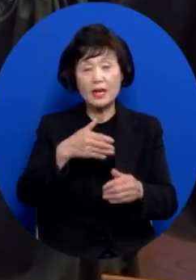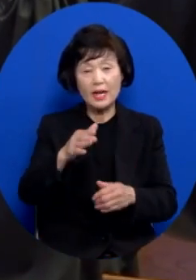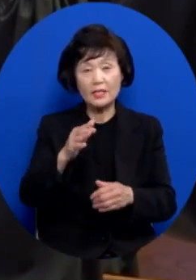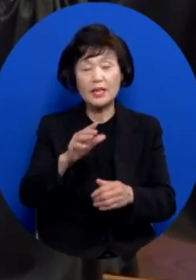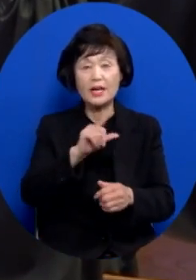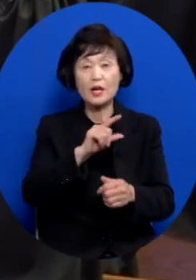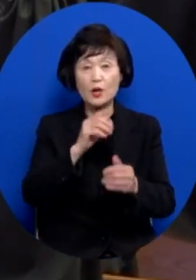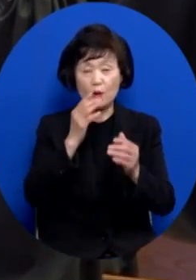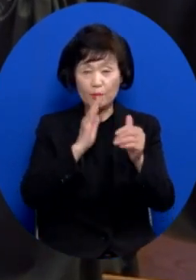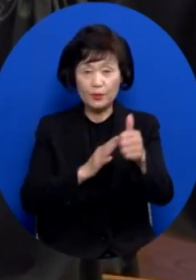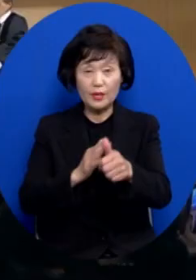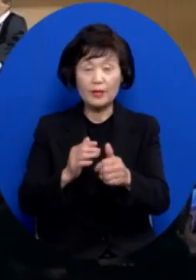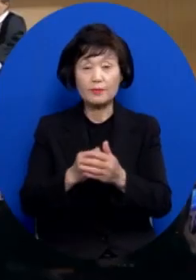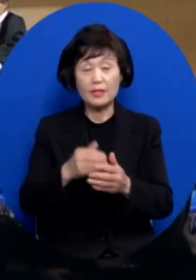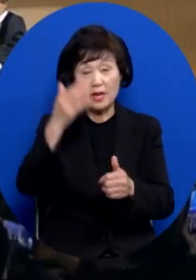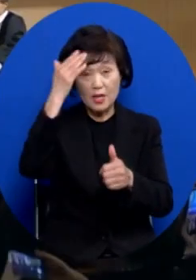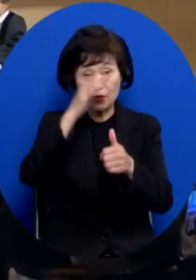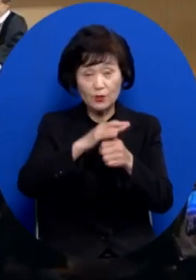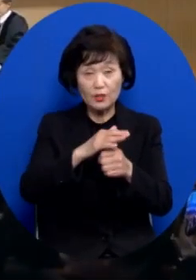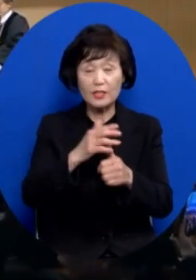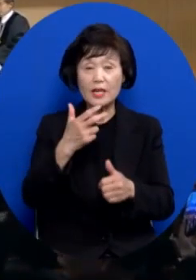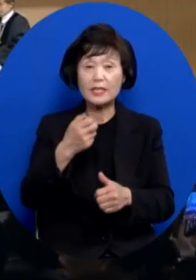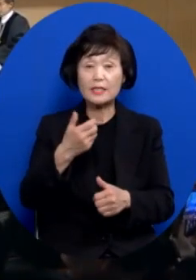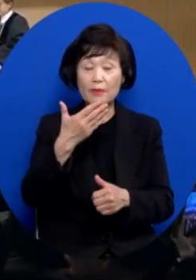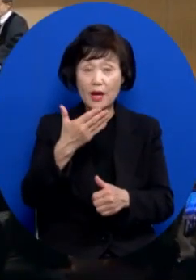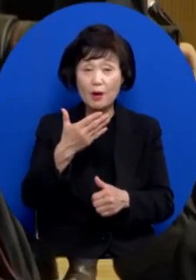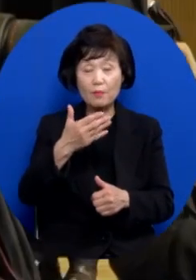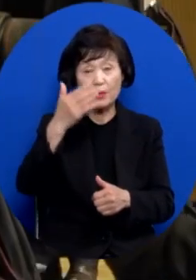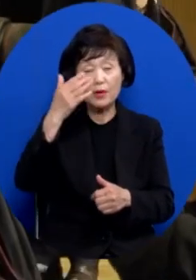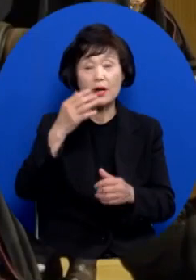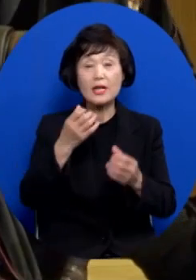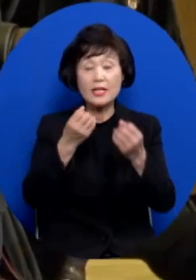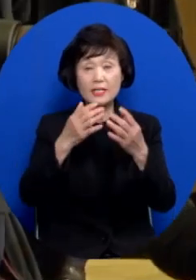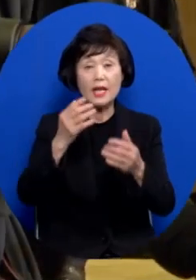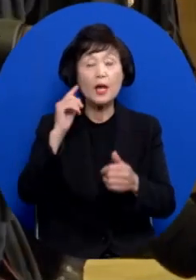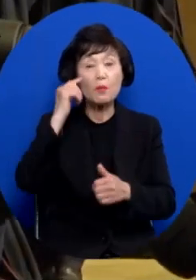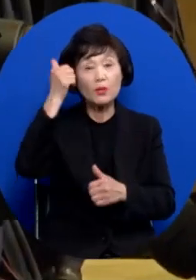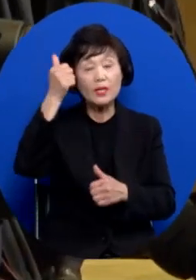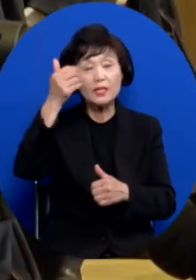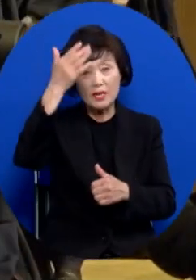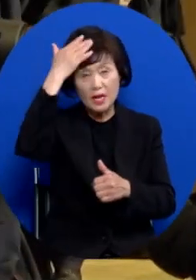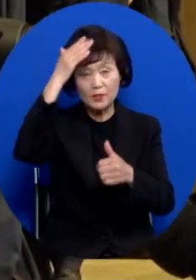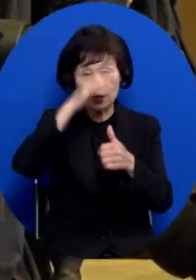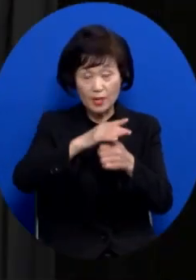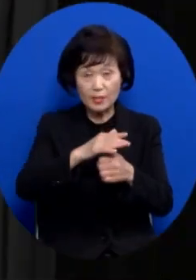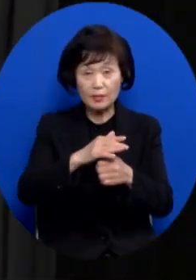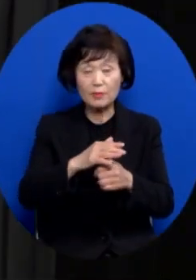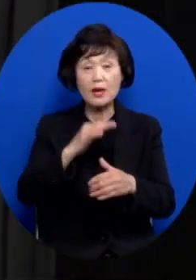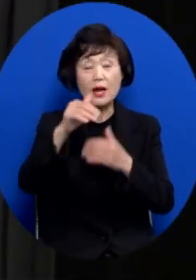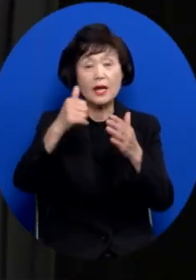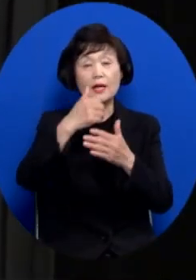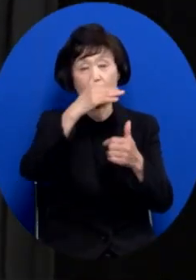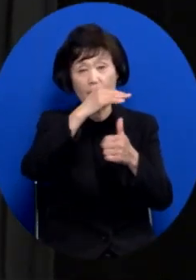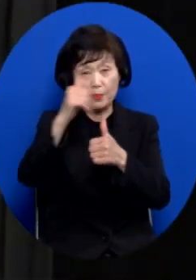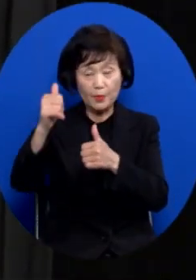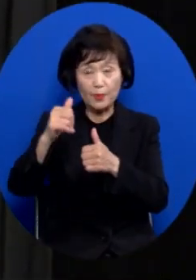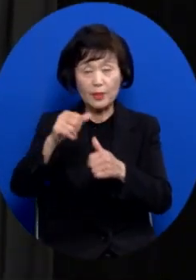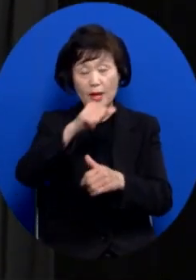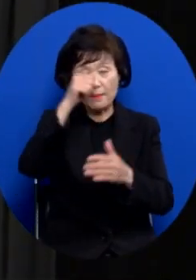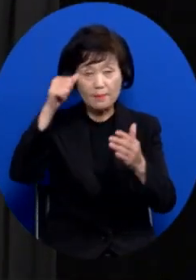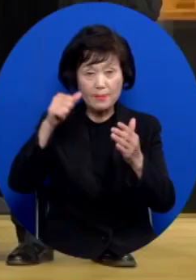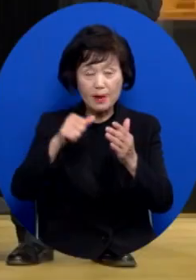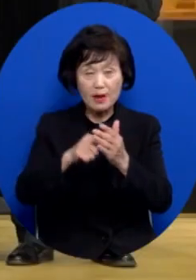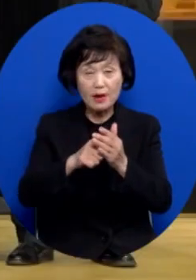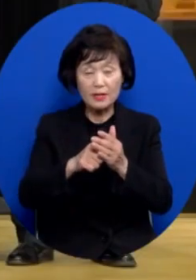안수식에서는 79명의 신인목사에게 안수했으며 신임 목사들은 하나님의 절대 소명의 종신토록 헌신할